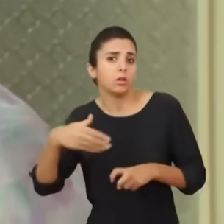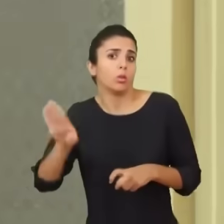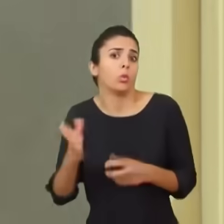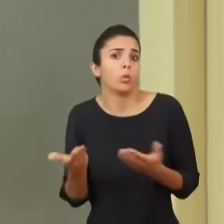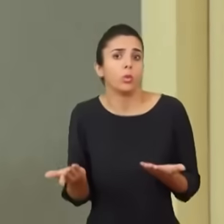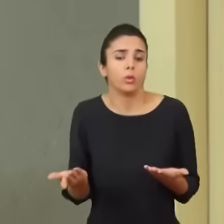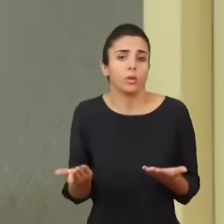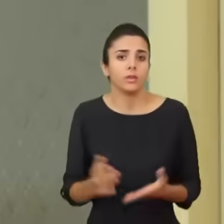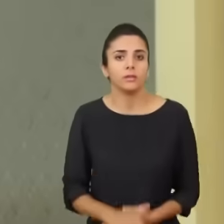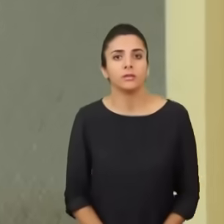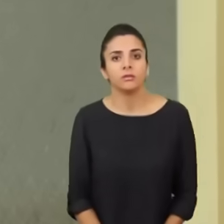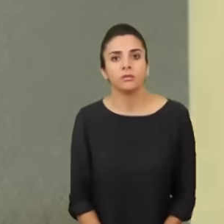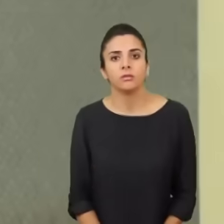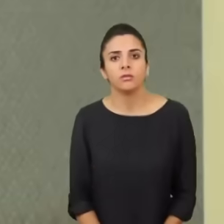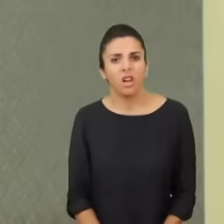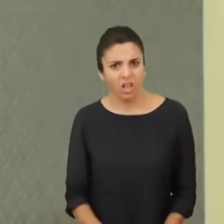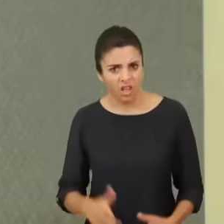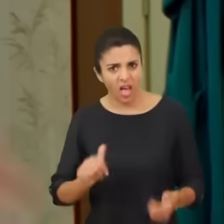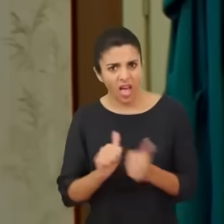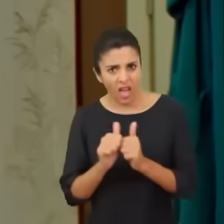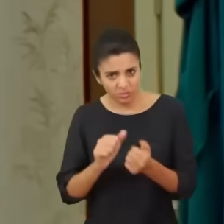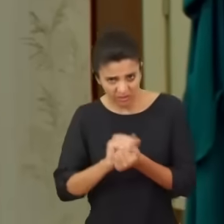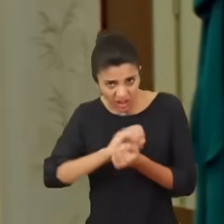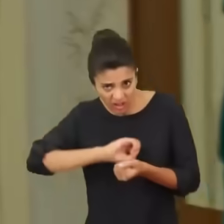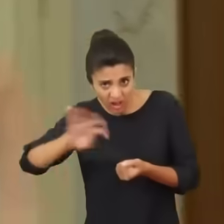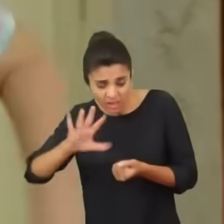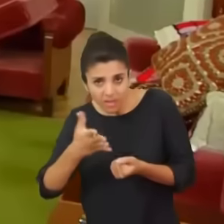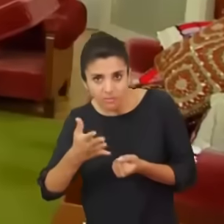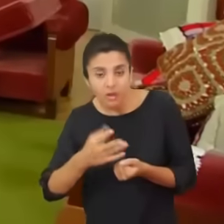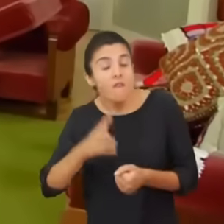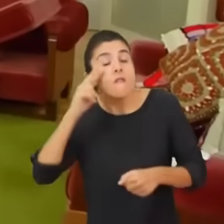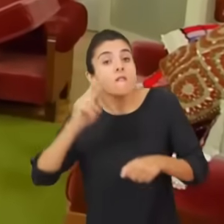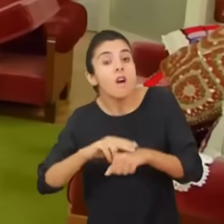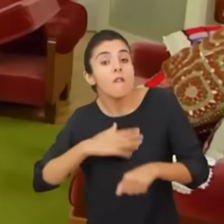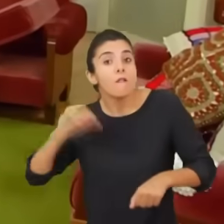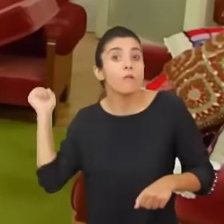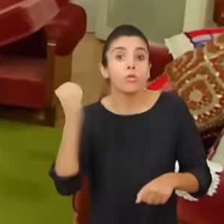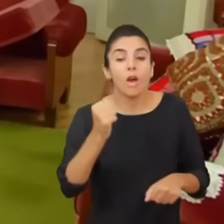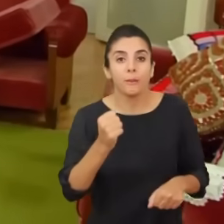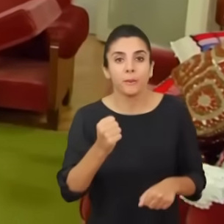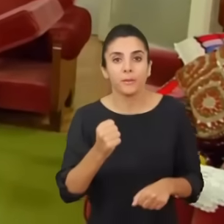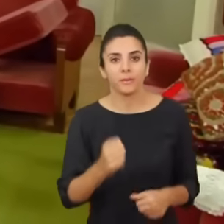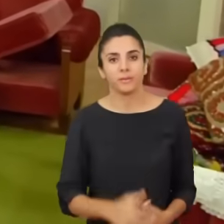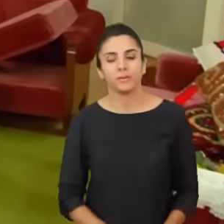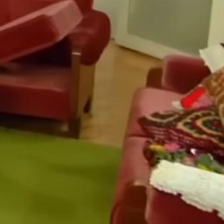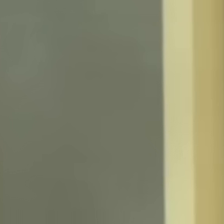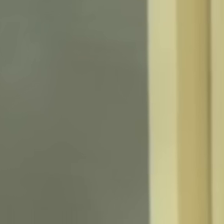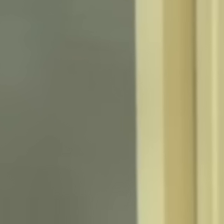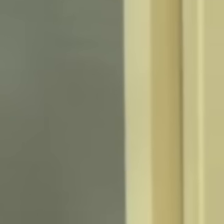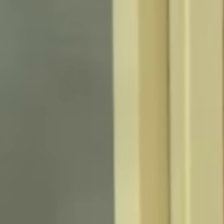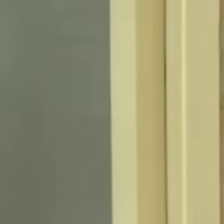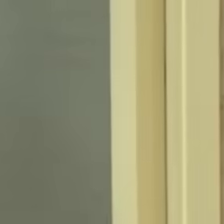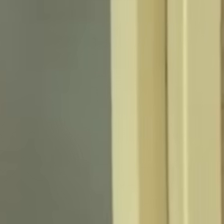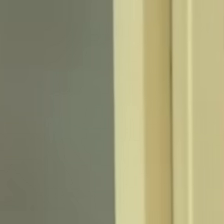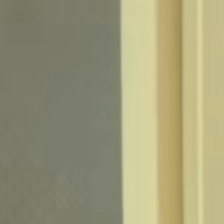yani. Yıkamaya falan mı attın sen onu? Hatta ya billahi artık ha. Çağatay Rukiye'nin fırlattığı bezi